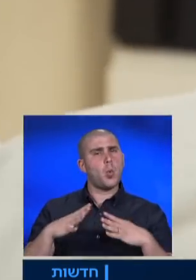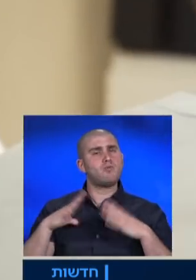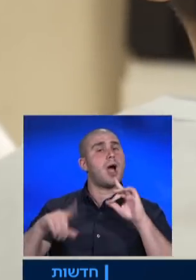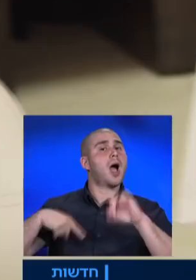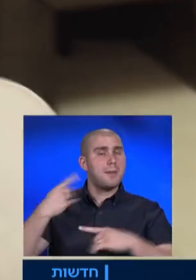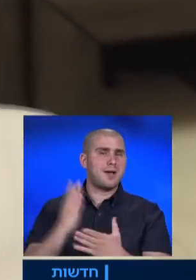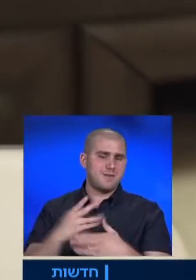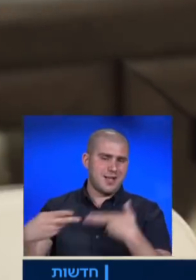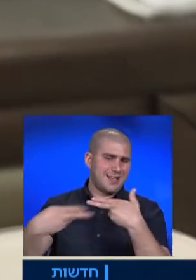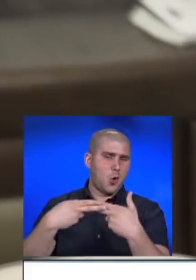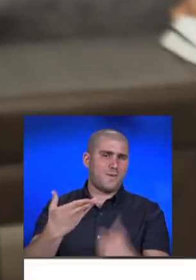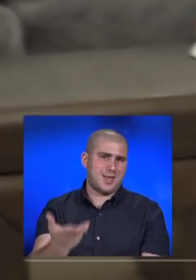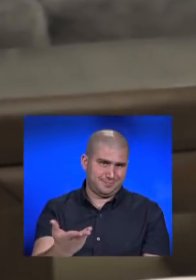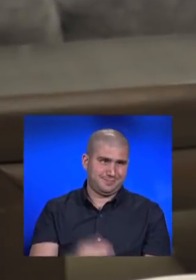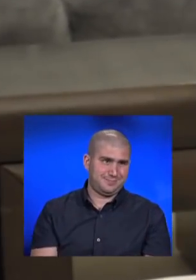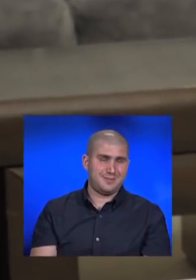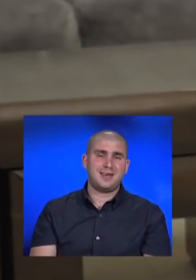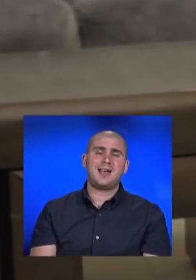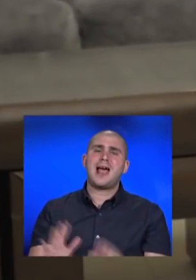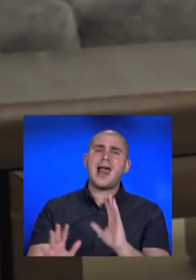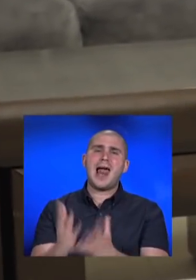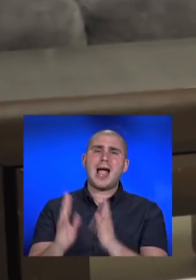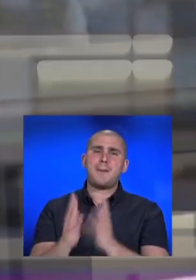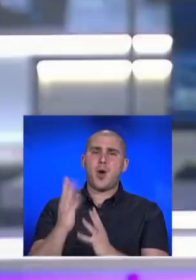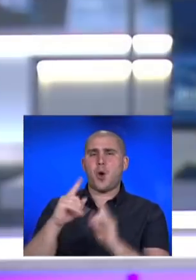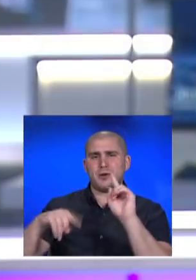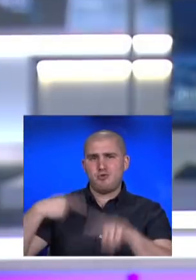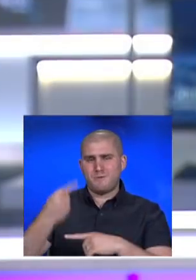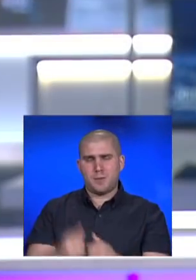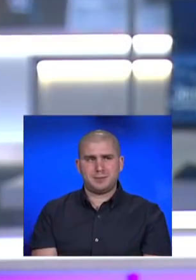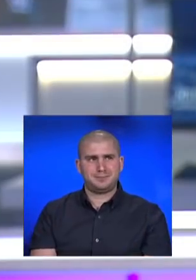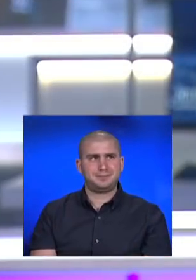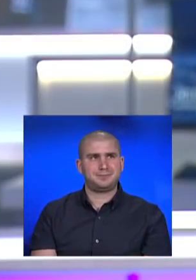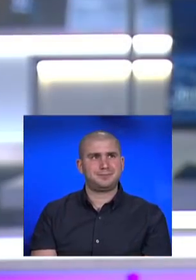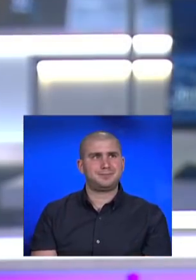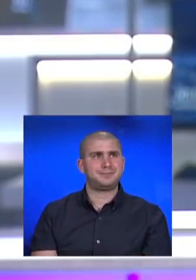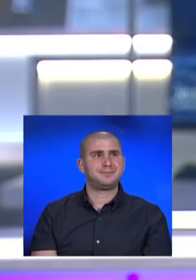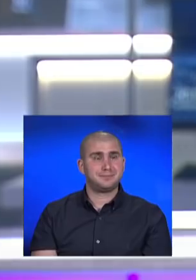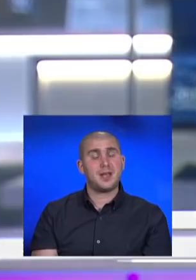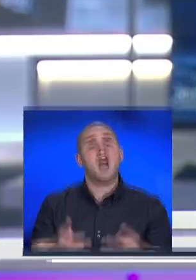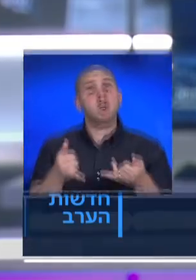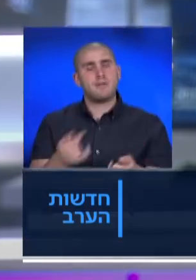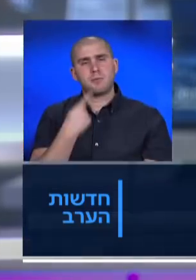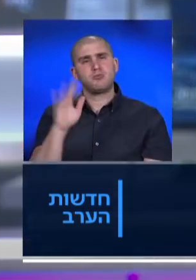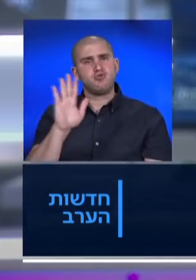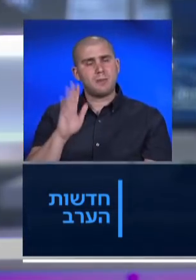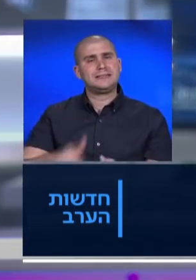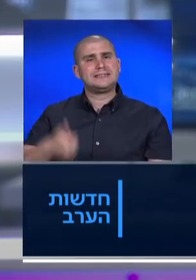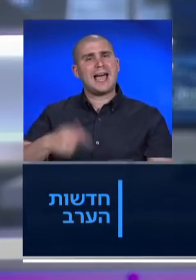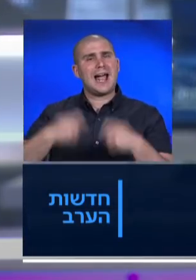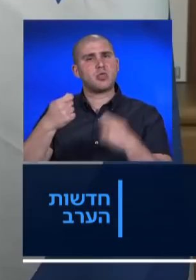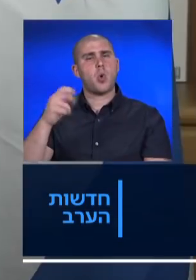לפינה. ל"ג בעומר, בשבוע הבא. עכשיו אנחנו אומרים שלום לשר החינוך רפי פרץ. שלום, ערב